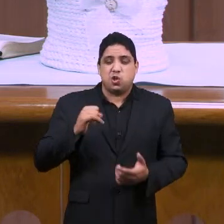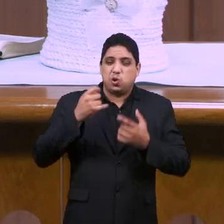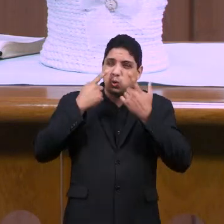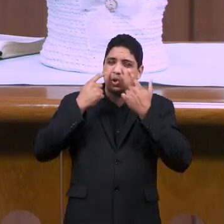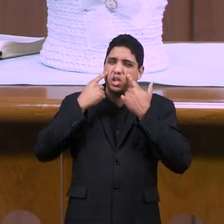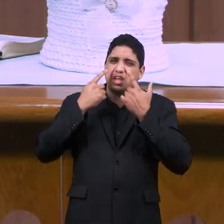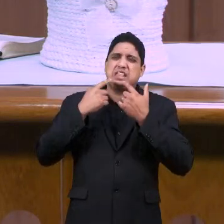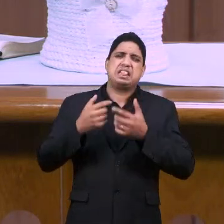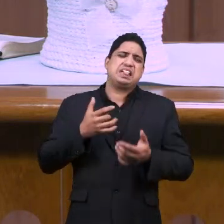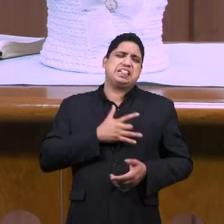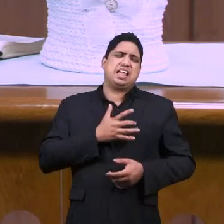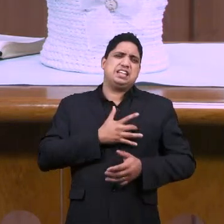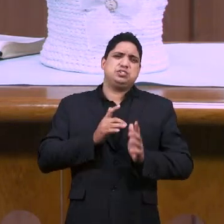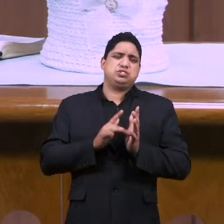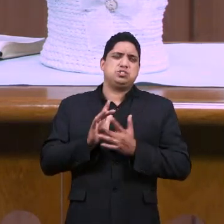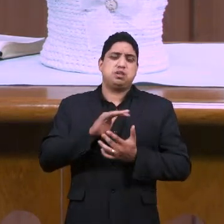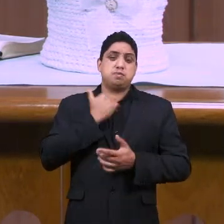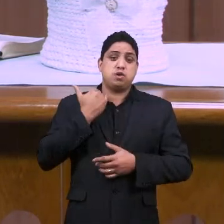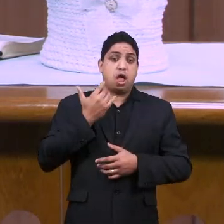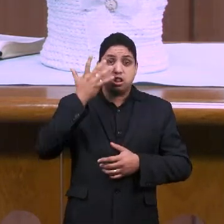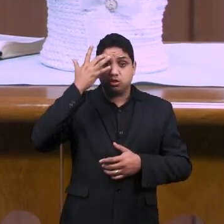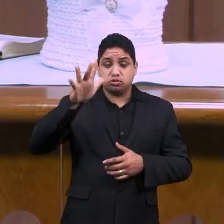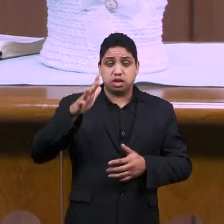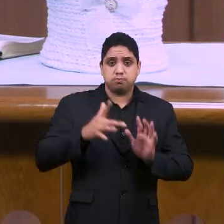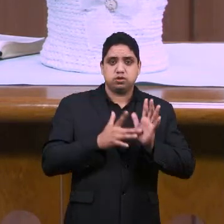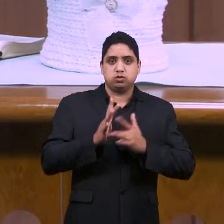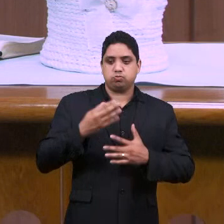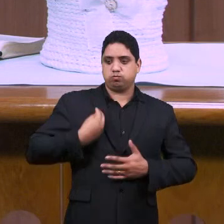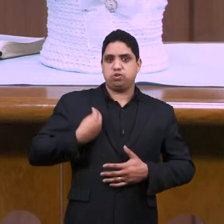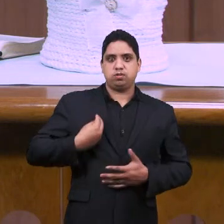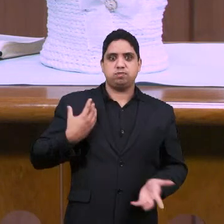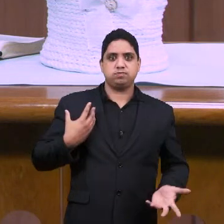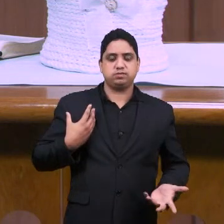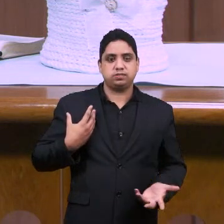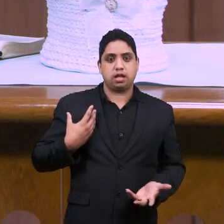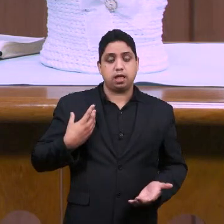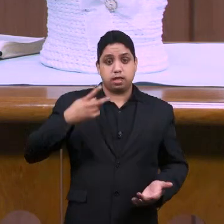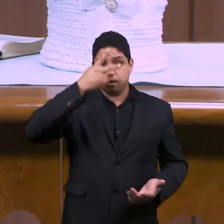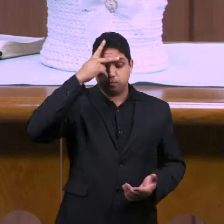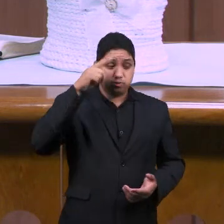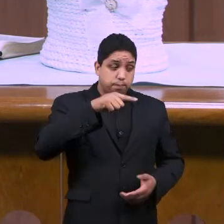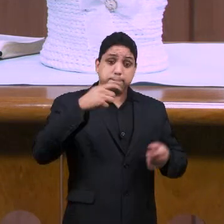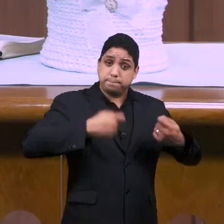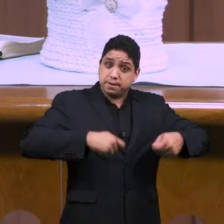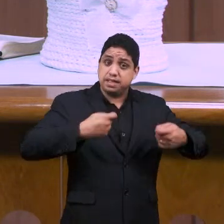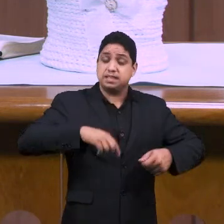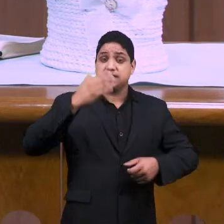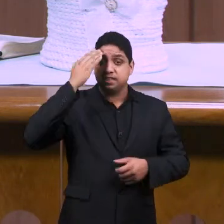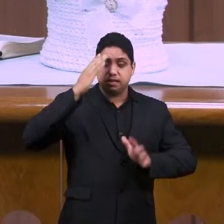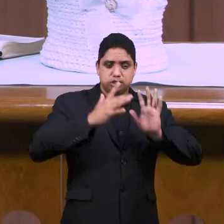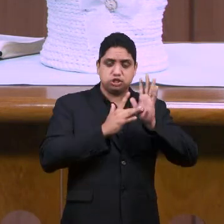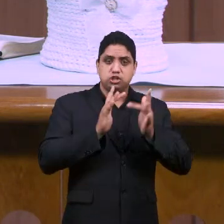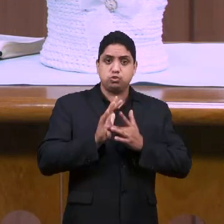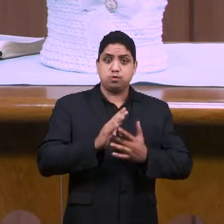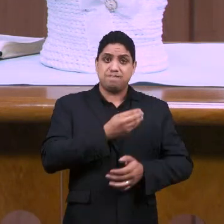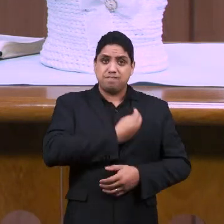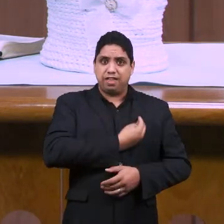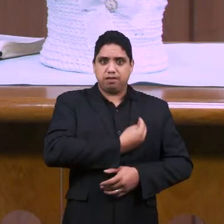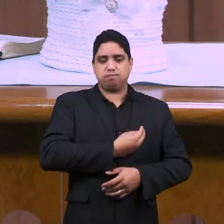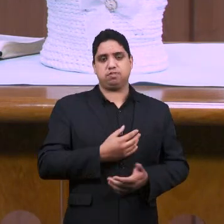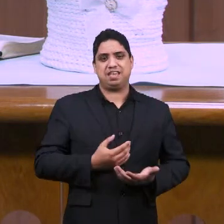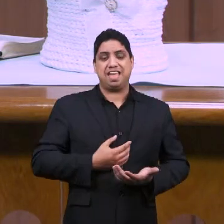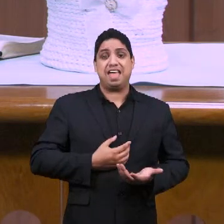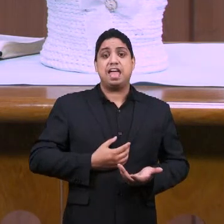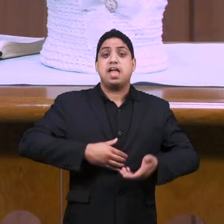résurrection, il reste en train de pleurer parce que Jésus est mort, il ne sait pas que Jésus est vivant. Cet homme a besoin